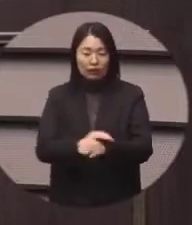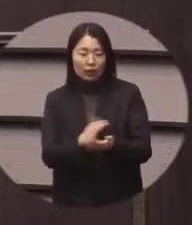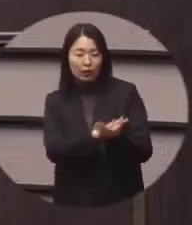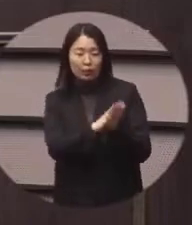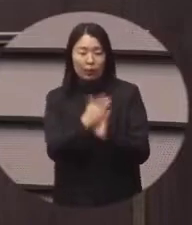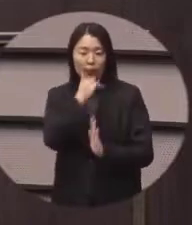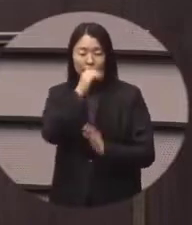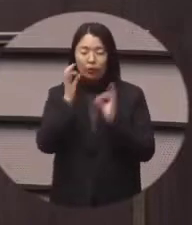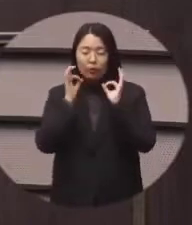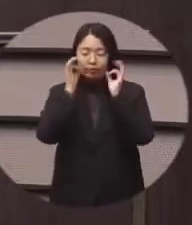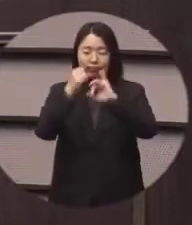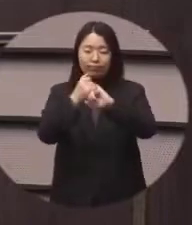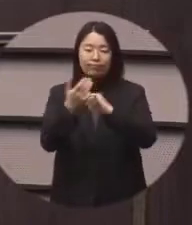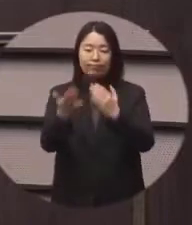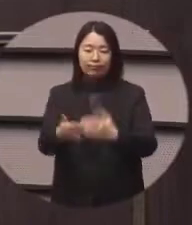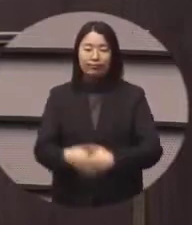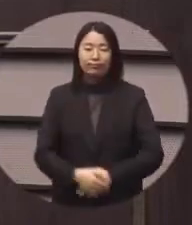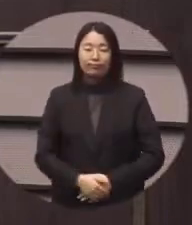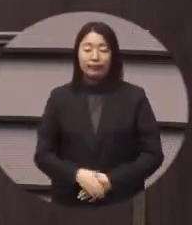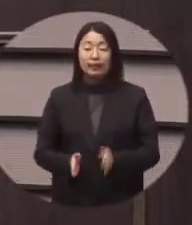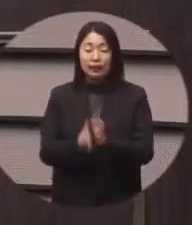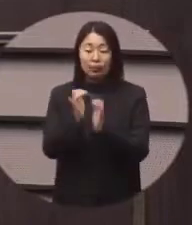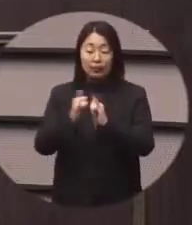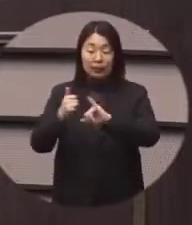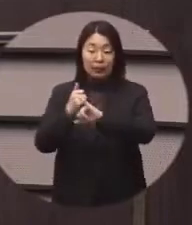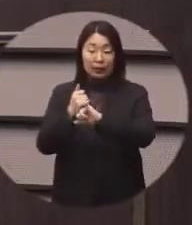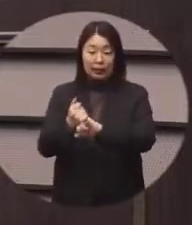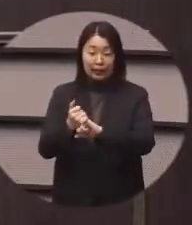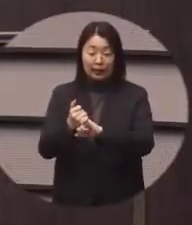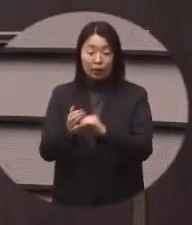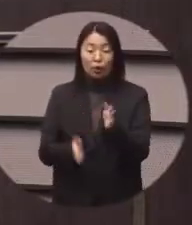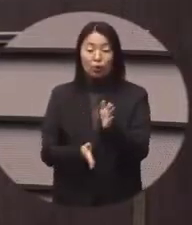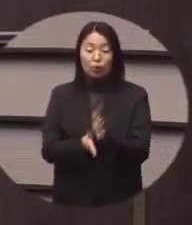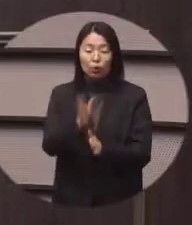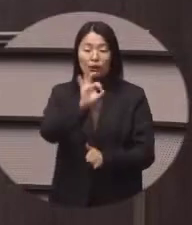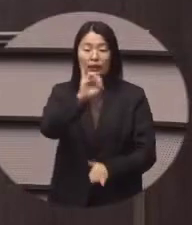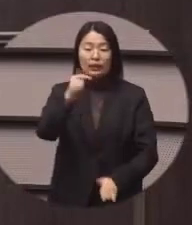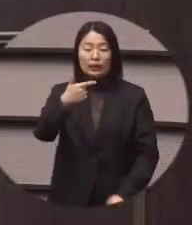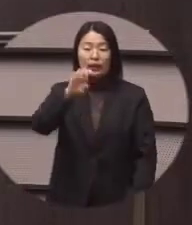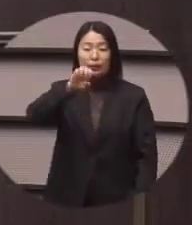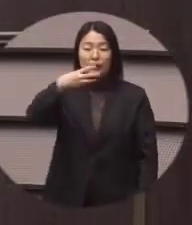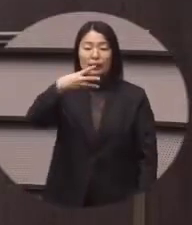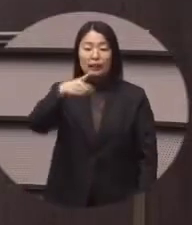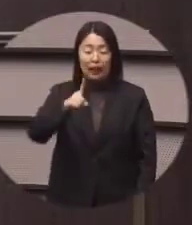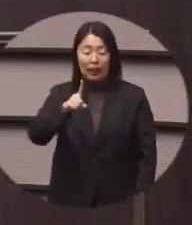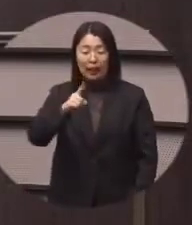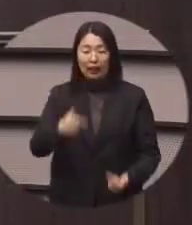개선해 나가겠습니다. 시민과의 약속인 도시 인프라 확충을 늦출 수는 없습니다.